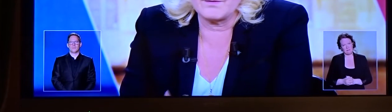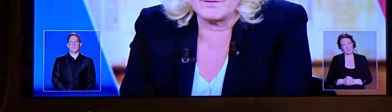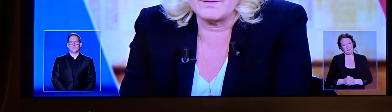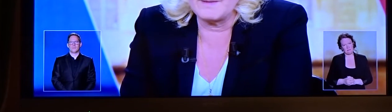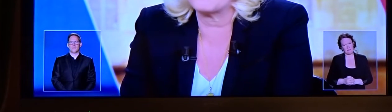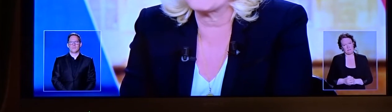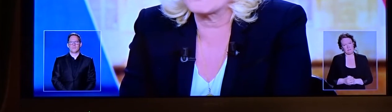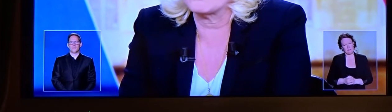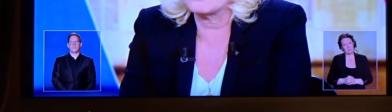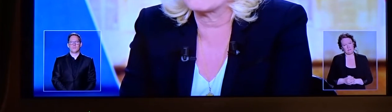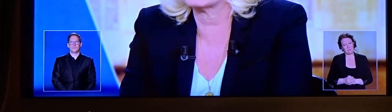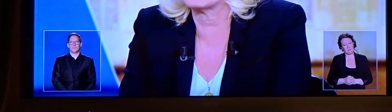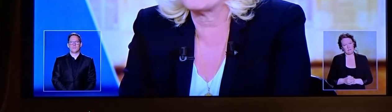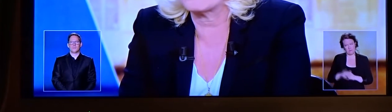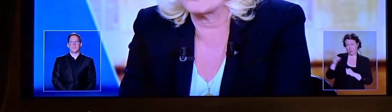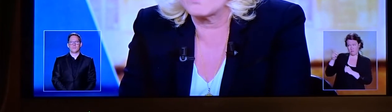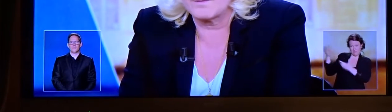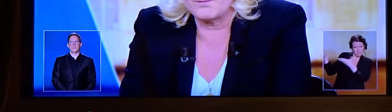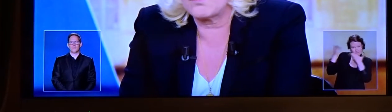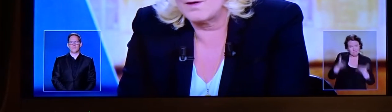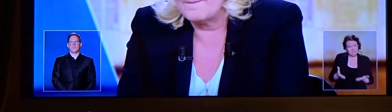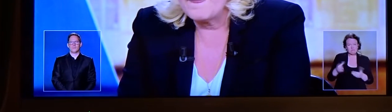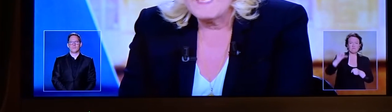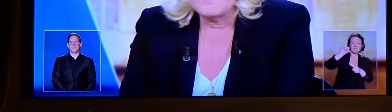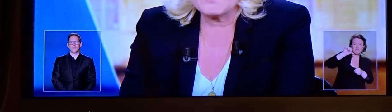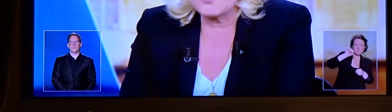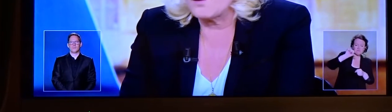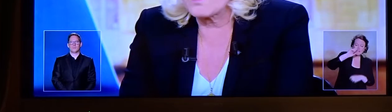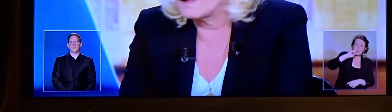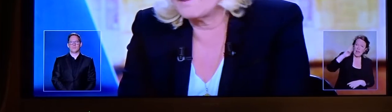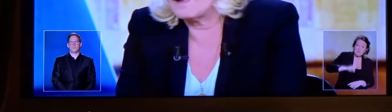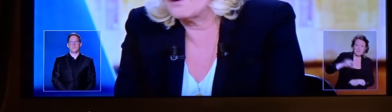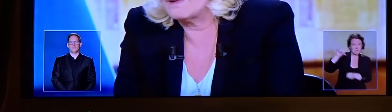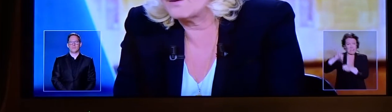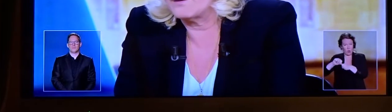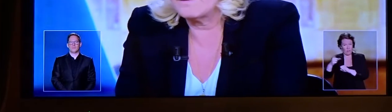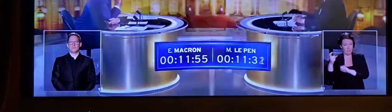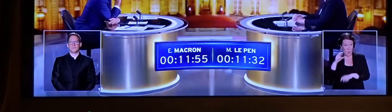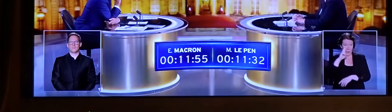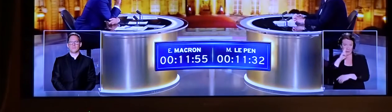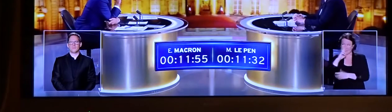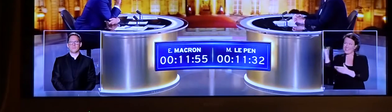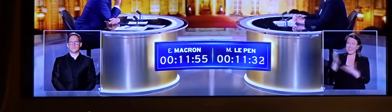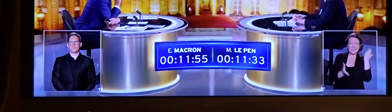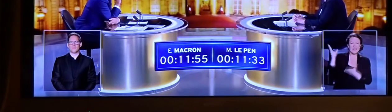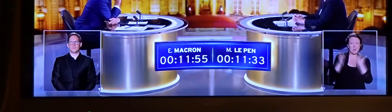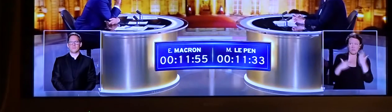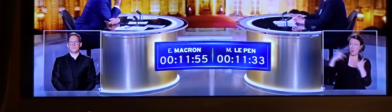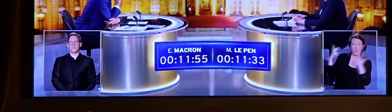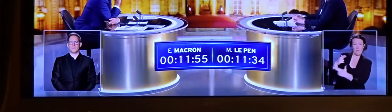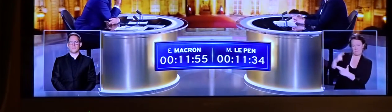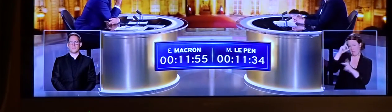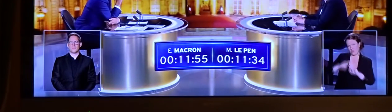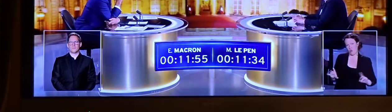de l'importation du gaz et du pétrole russe. Pourquoi ? Parce que je pense que ça n'est pas la bonne méthode, ça n'est pas ce qui fera du mal en